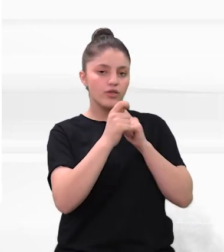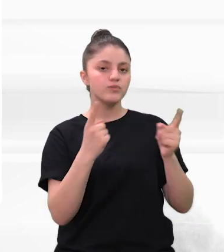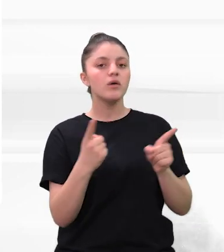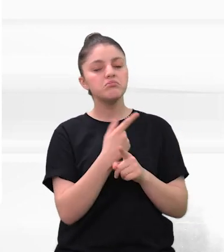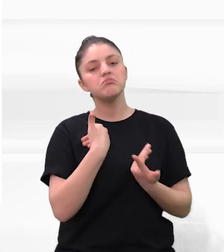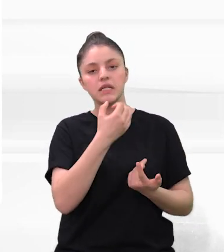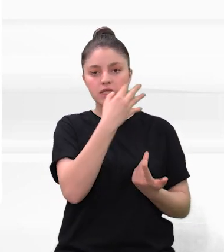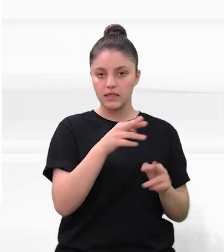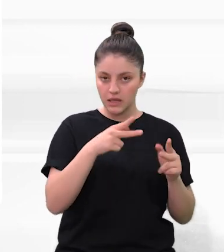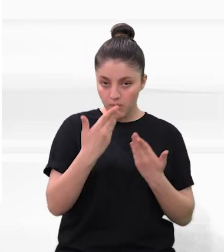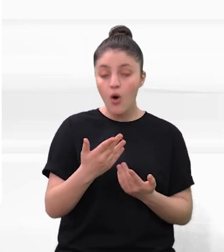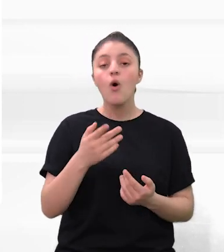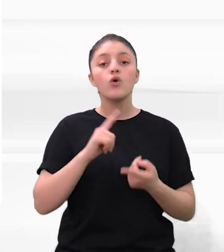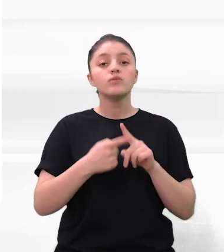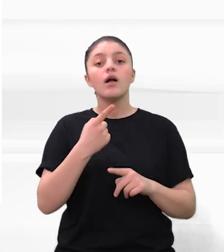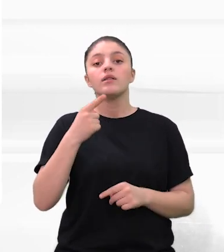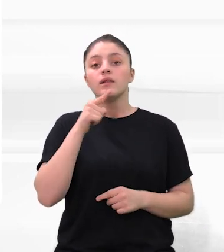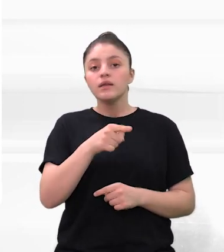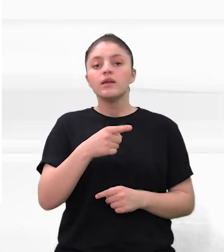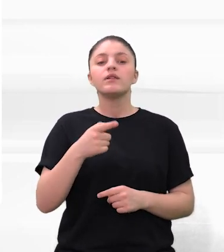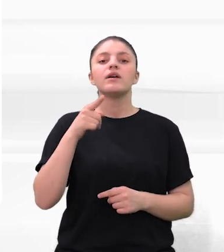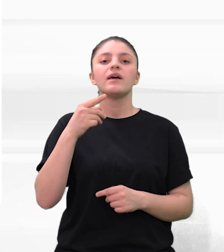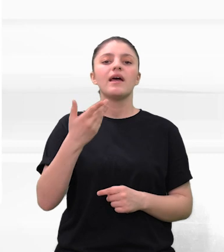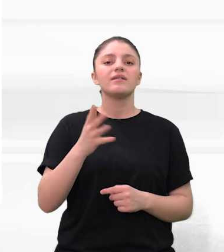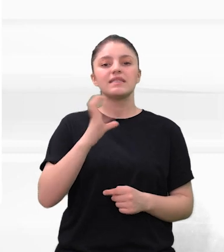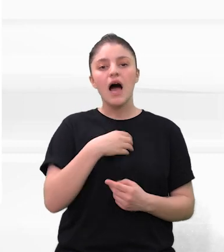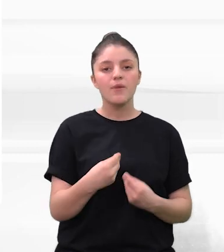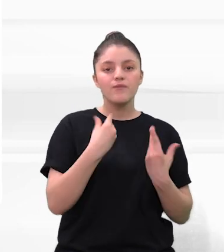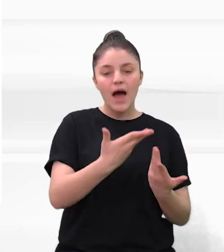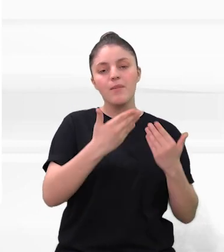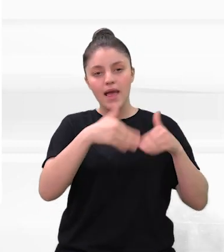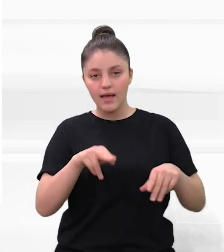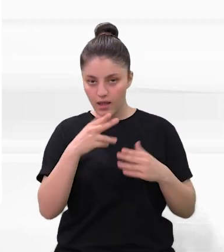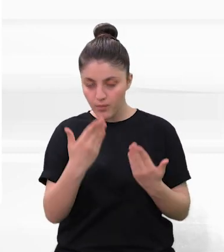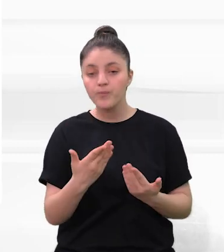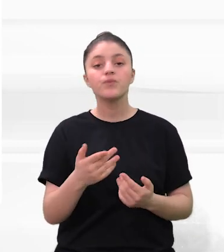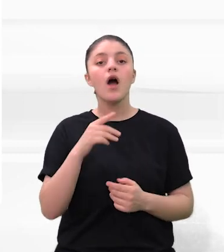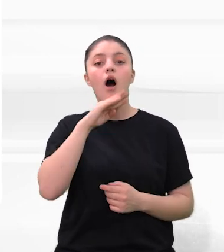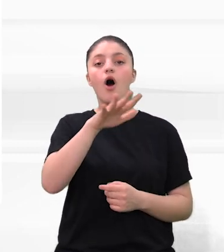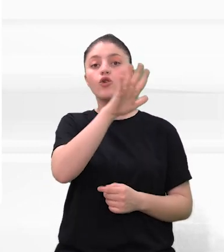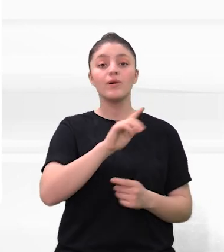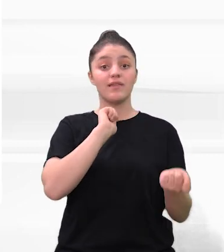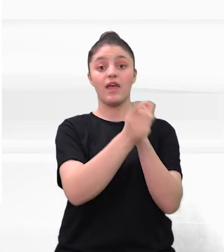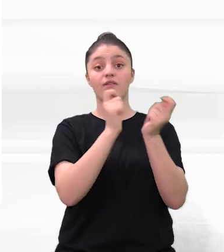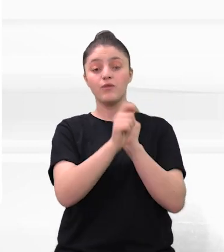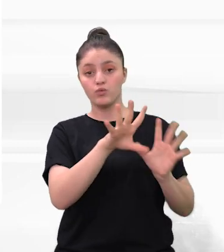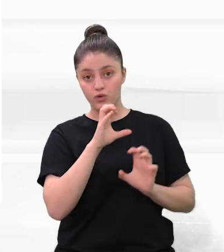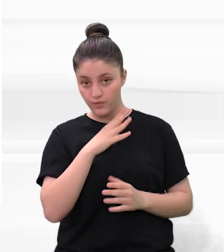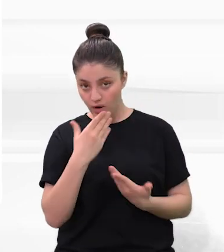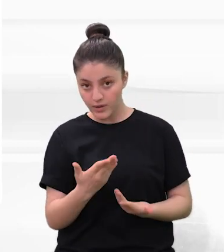vermesi Osmanlıların Schalke nalbani azalmasına engel olması Avrupa'da reform hareketlerinin etkili